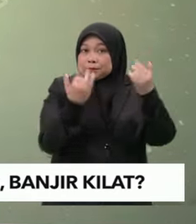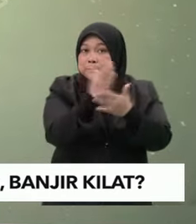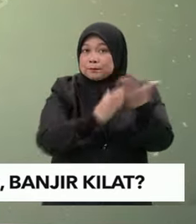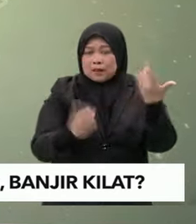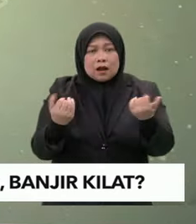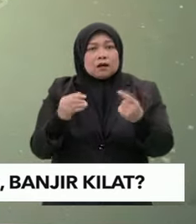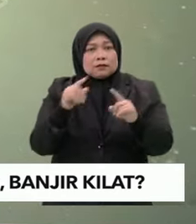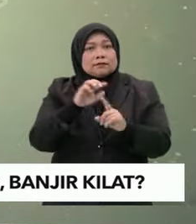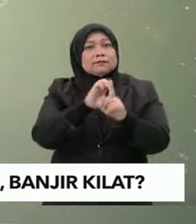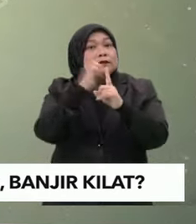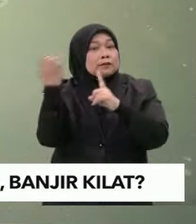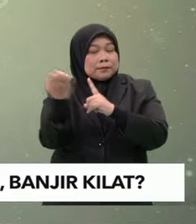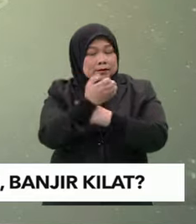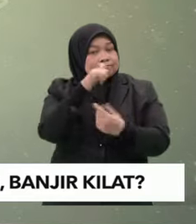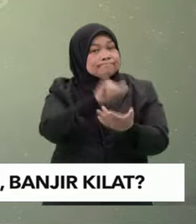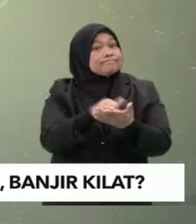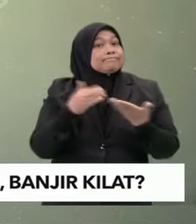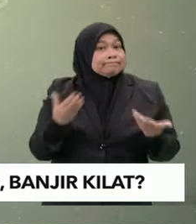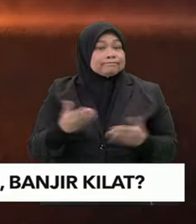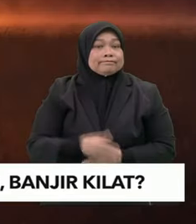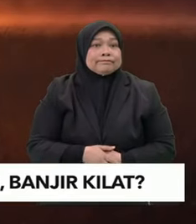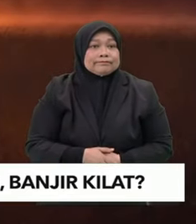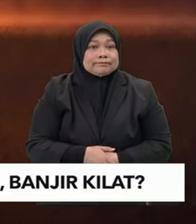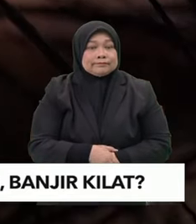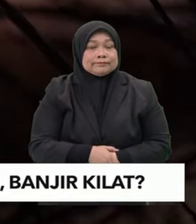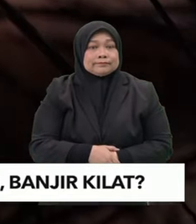menafsirkan kesan fenomena tersebut.